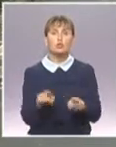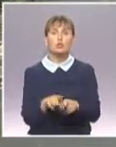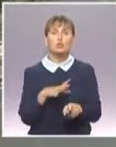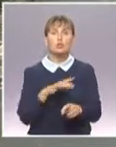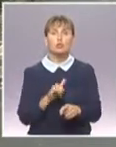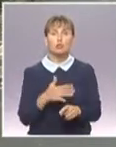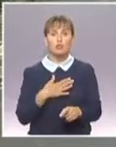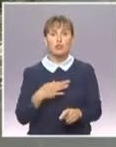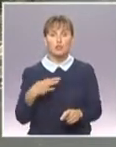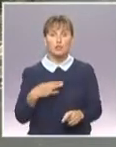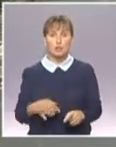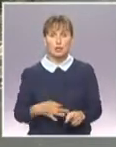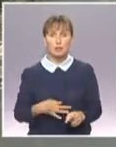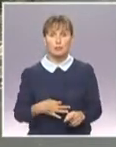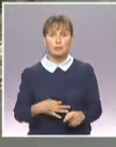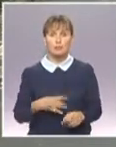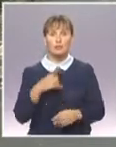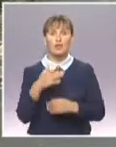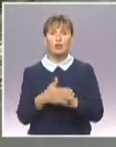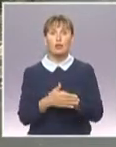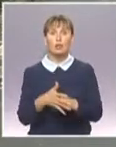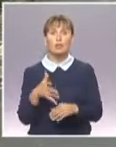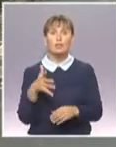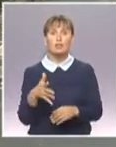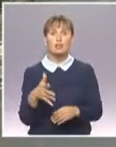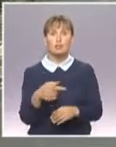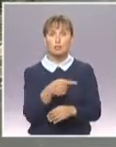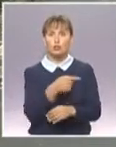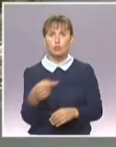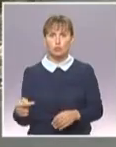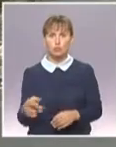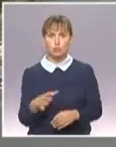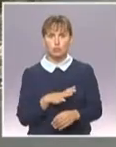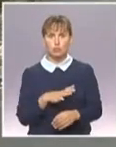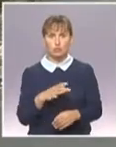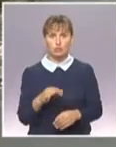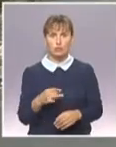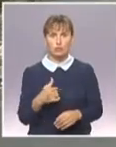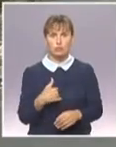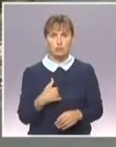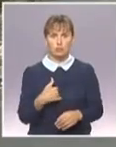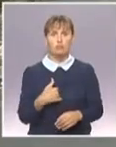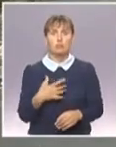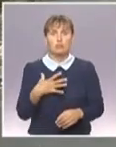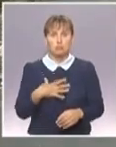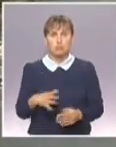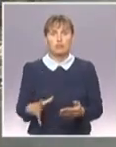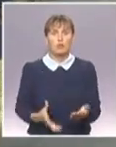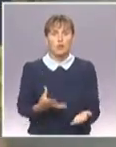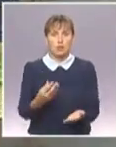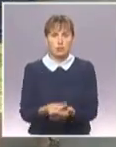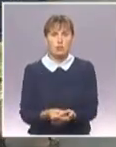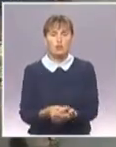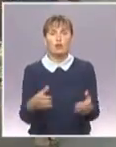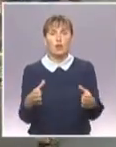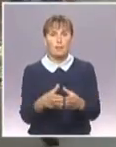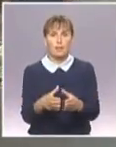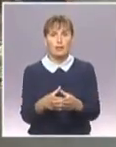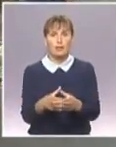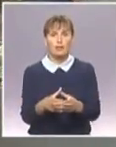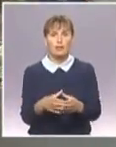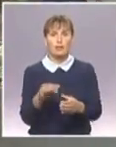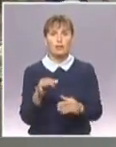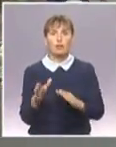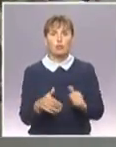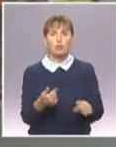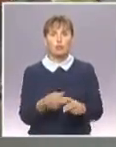у сына у моего около 5000 в минус ушло. Нам пришлось гасить эти деньги, платить в компанию. И как бы